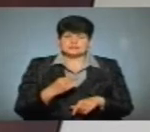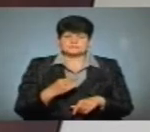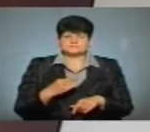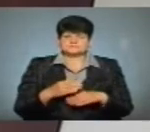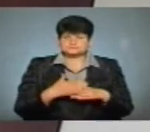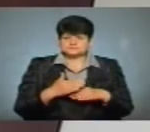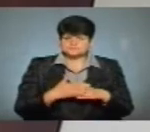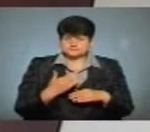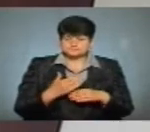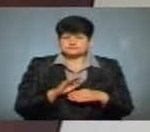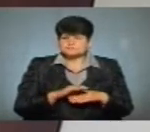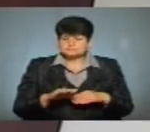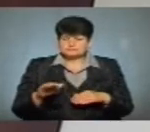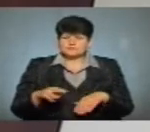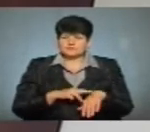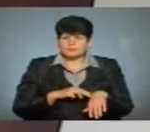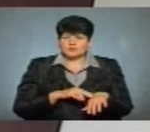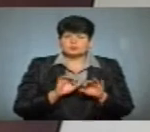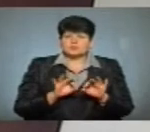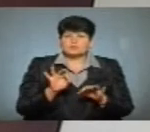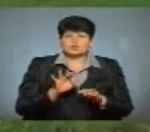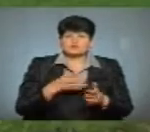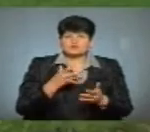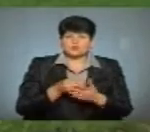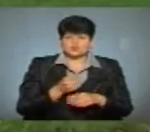превенції Марія Здоровега розповіла про свою роботу.